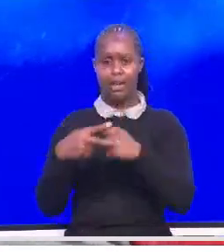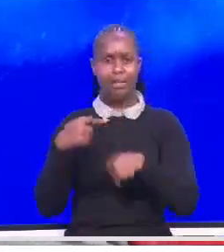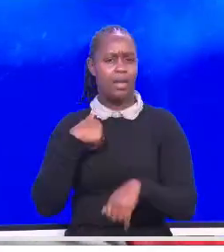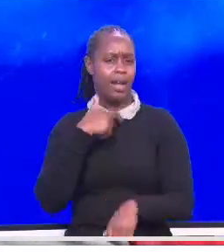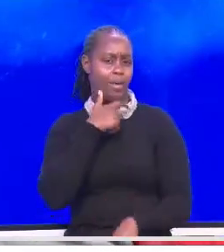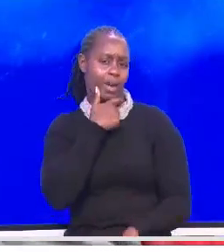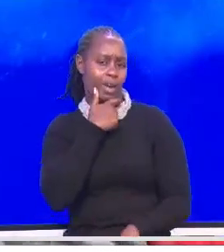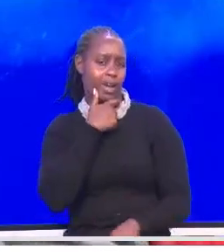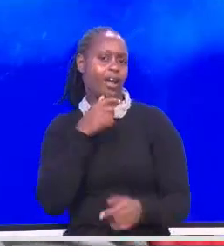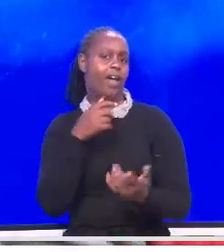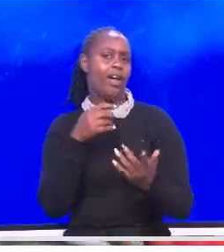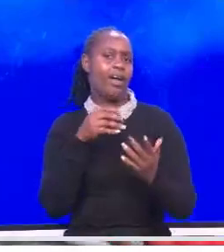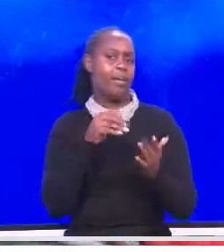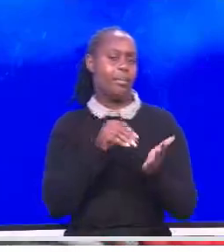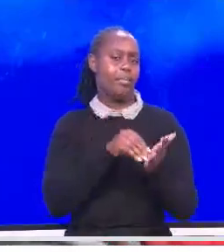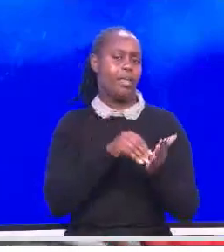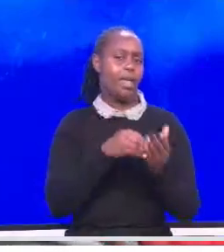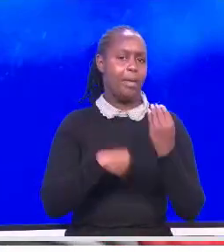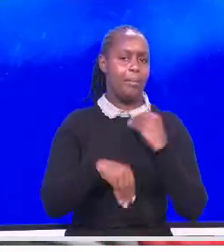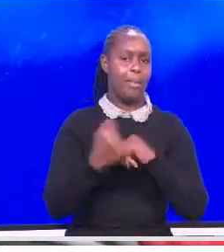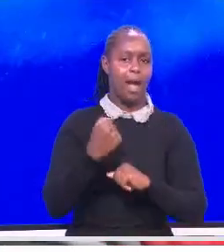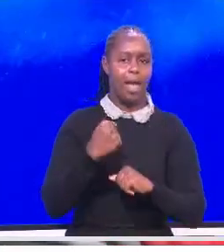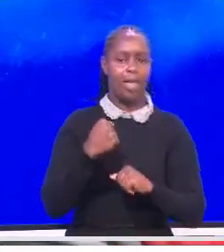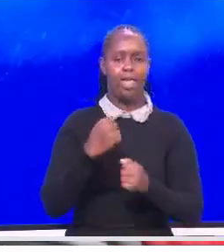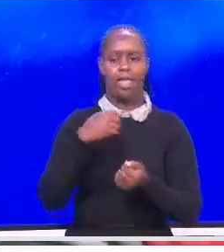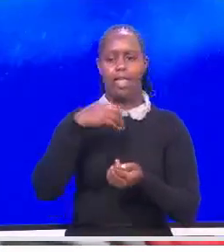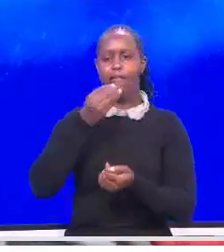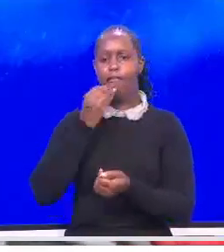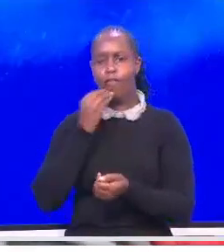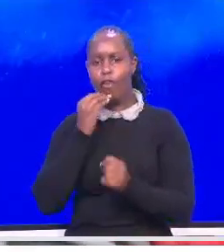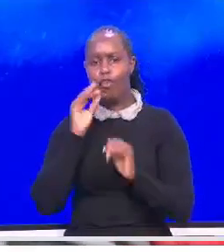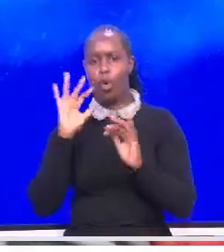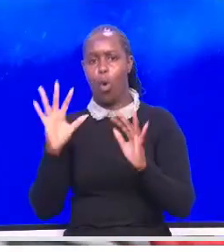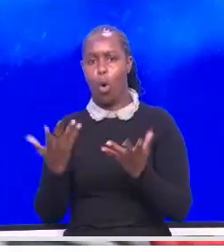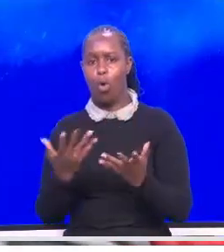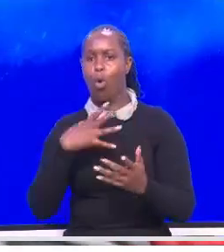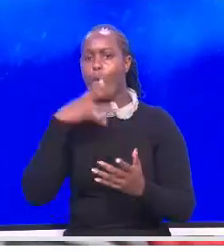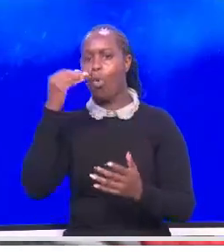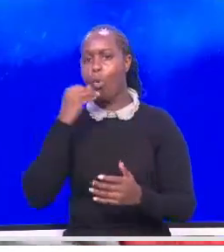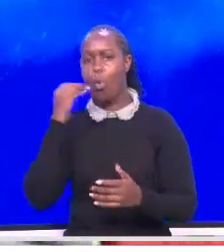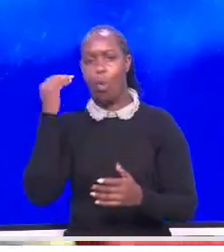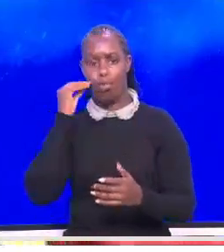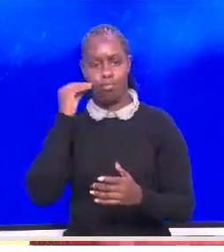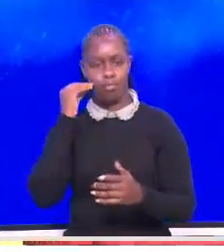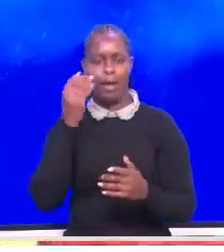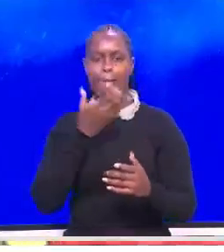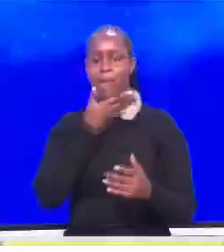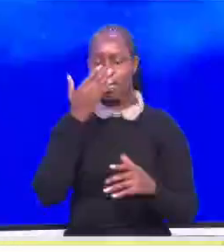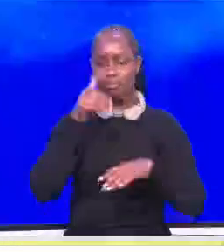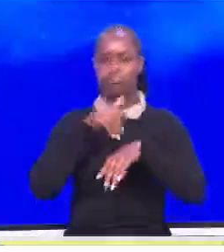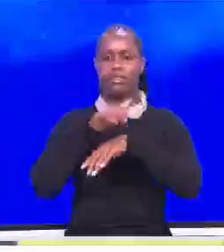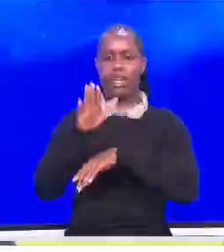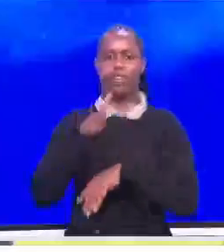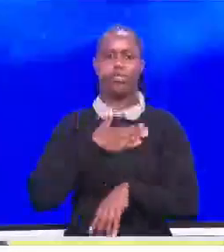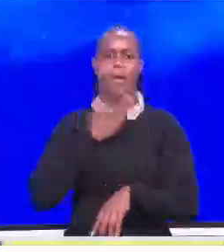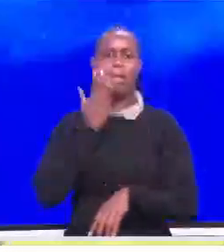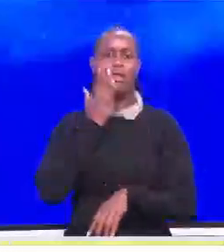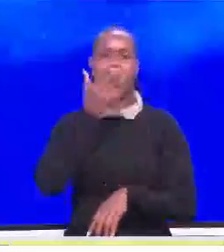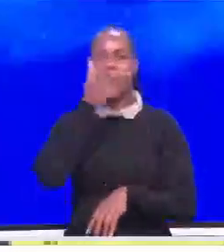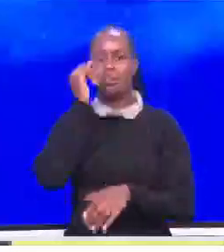nitanunua ama ni nyumbani nitaenda? Si hata badala nitumie mama hata kama ni 500 wanunue sukari. Kwa sasa hii hakuna kitu inawezekana.